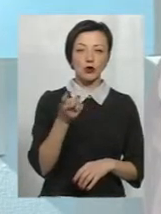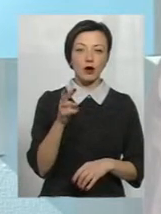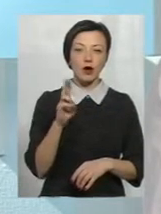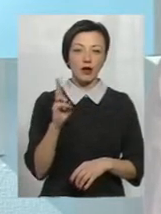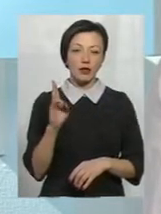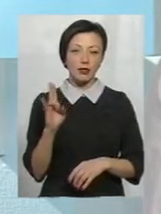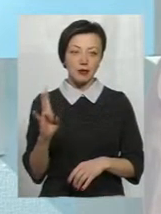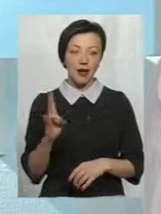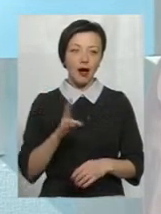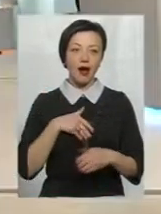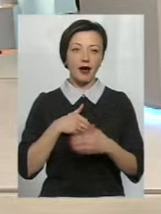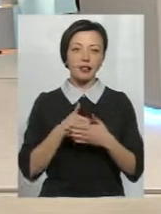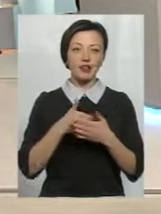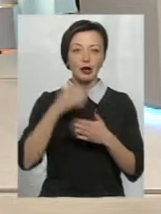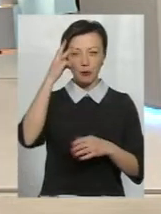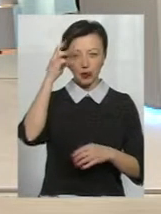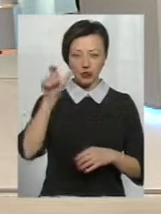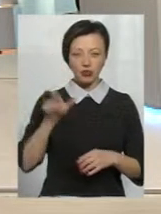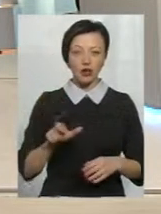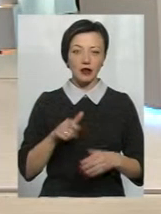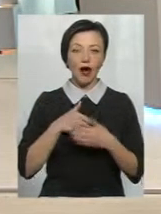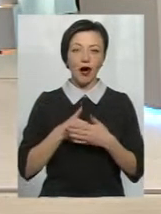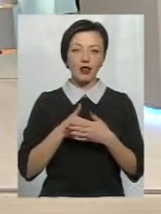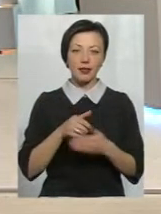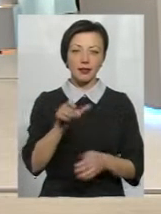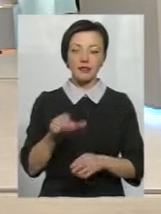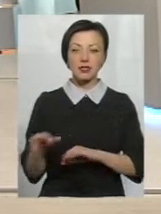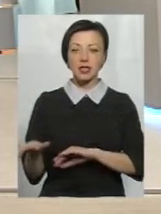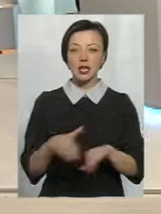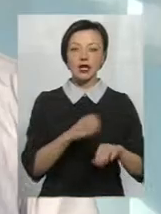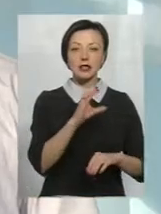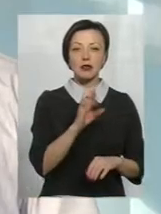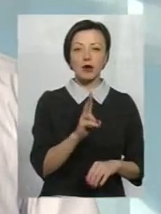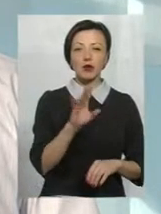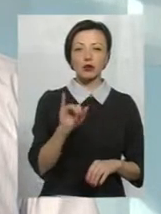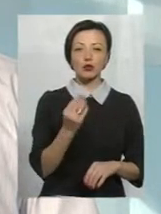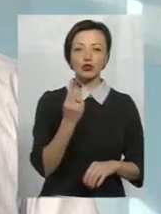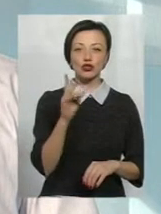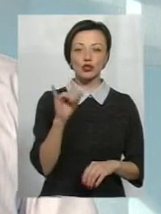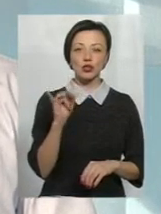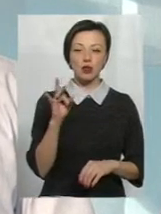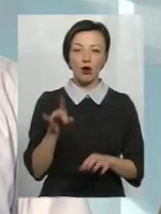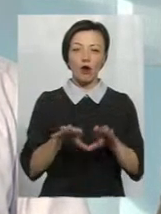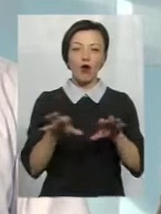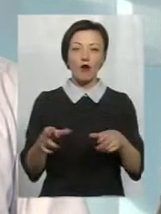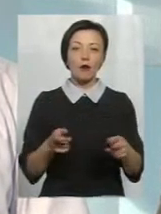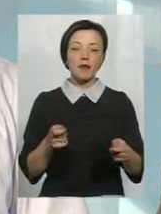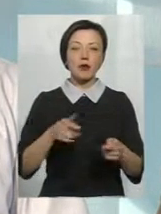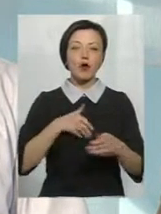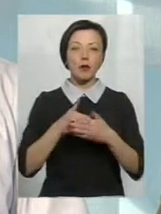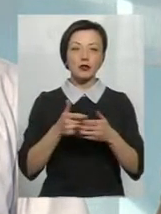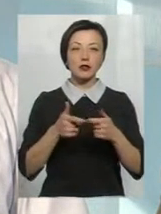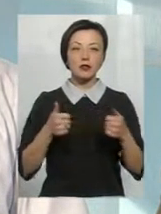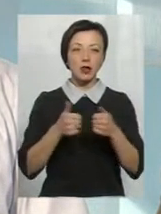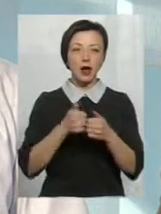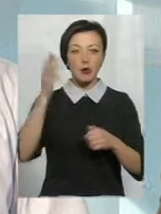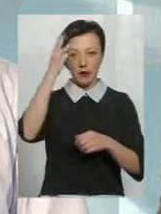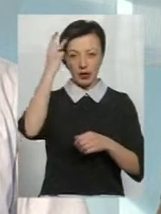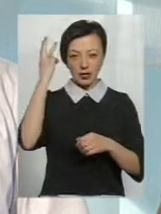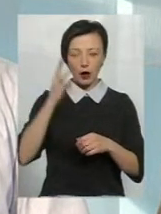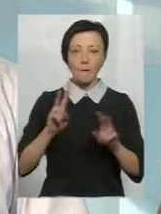хмельничанин, також громадський активіст. Степан Кушнір, голова правління громадської організації «Хмельницький молодіжний клуб